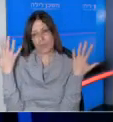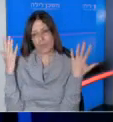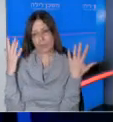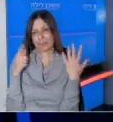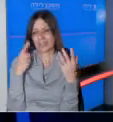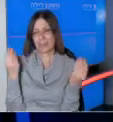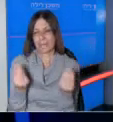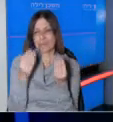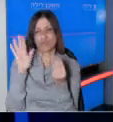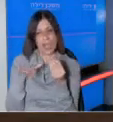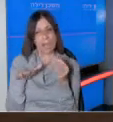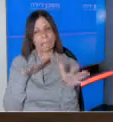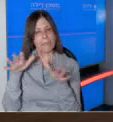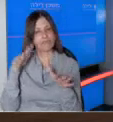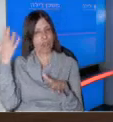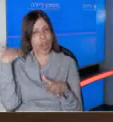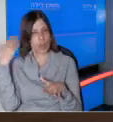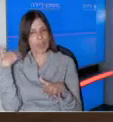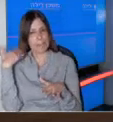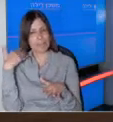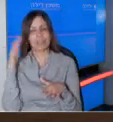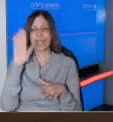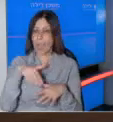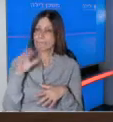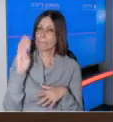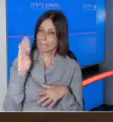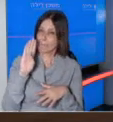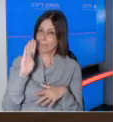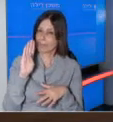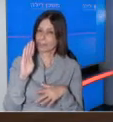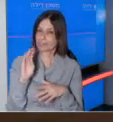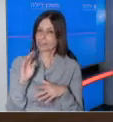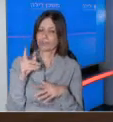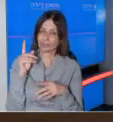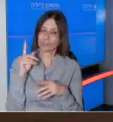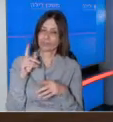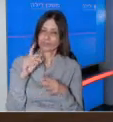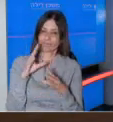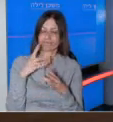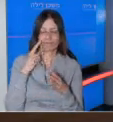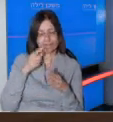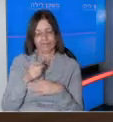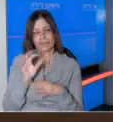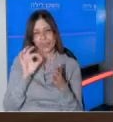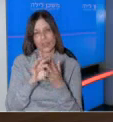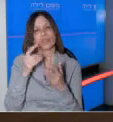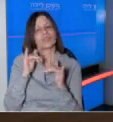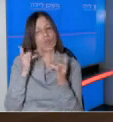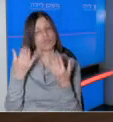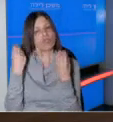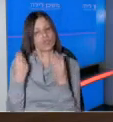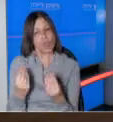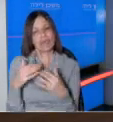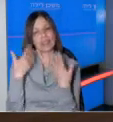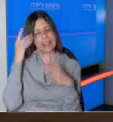משהו שגם בממשלה הקודמת, גם בנימין נתניהו ככה חטא לנקודה הזאת. זה נכון שטוב מאוד לבוא